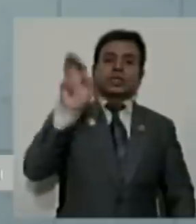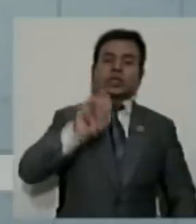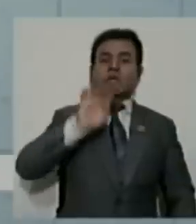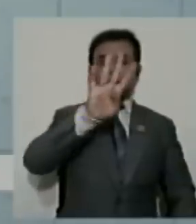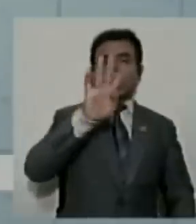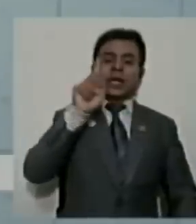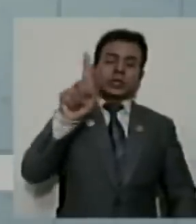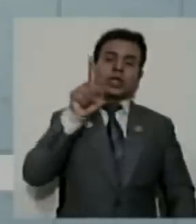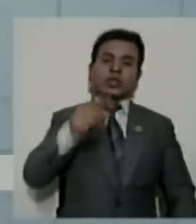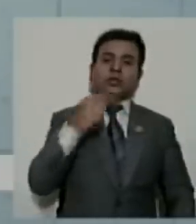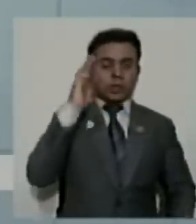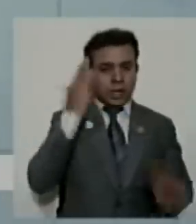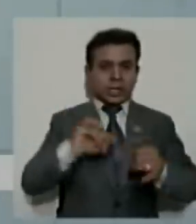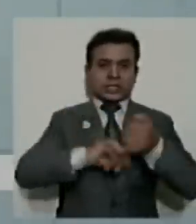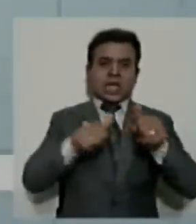পর্যন্ত